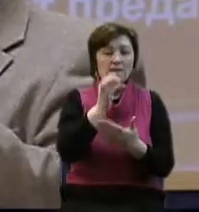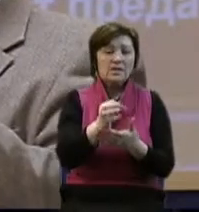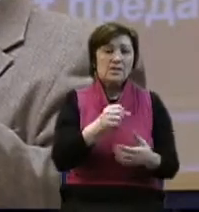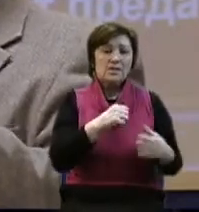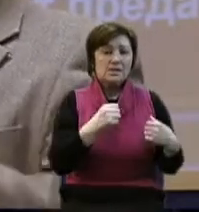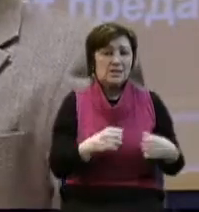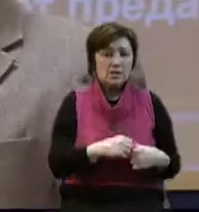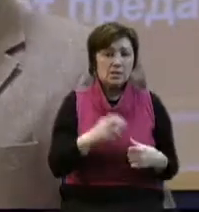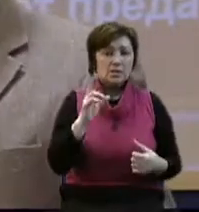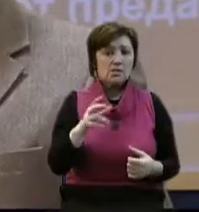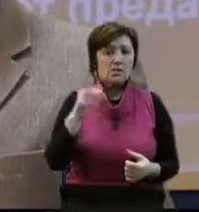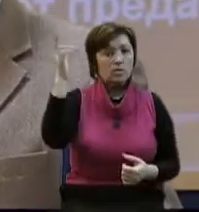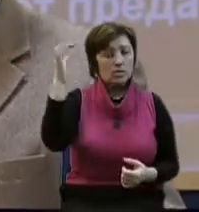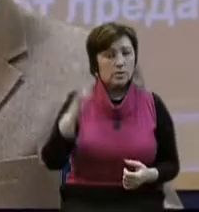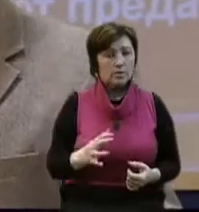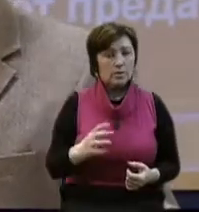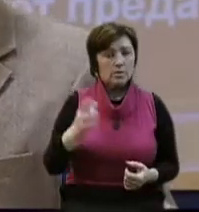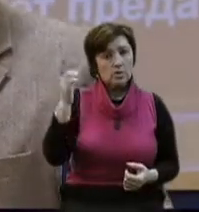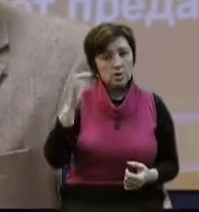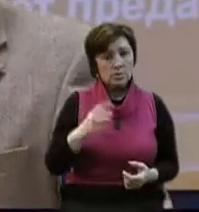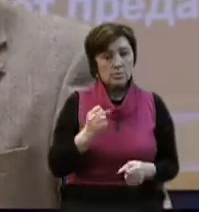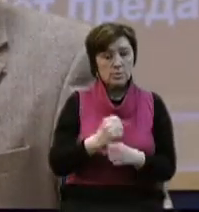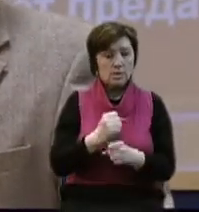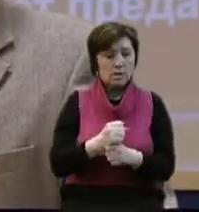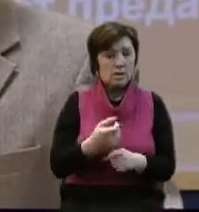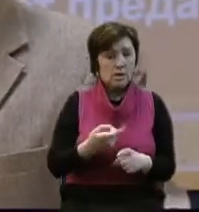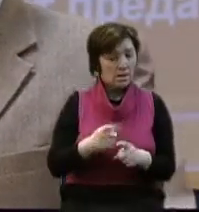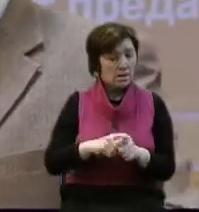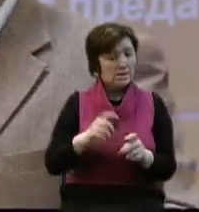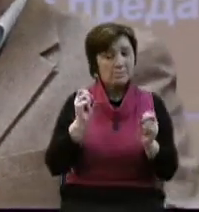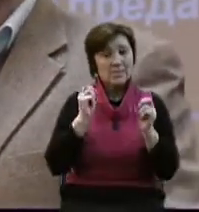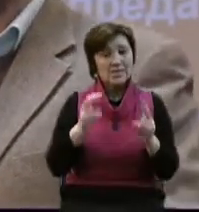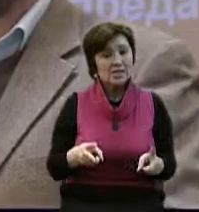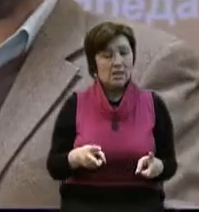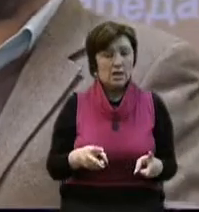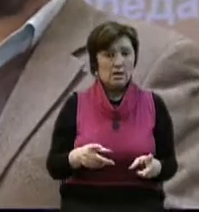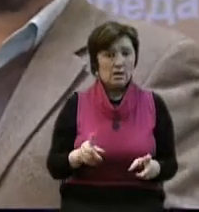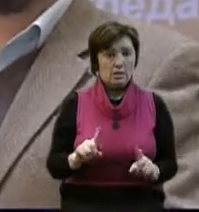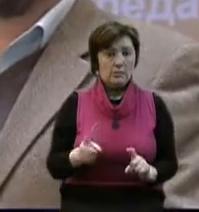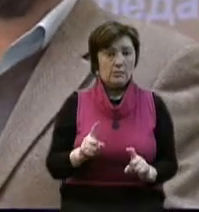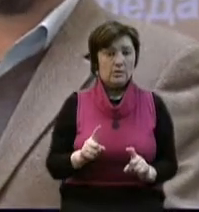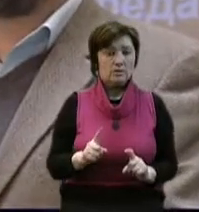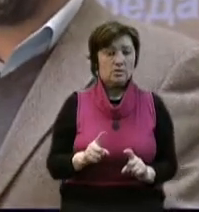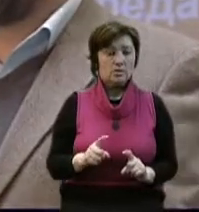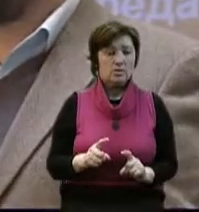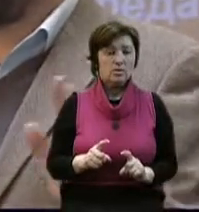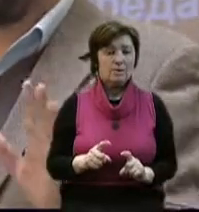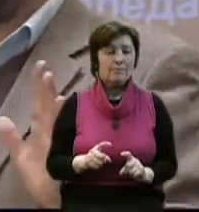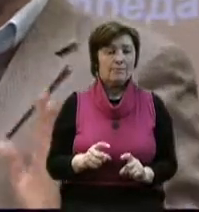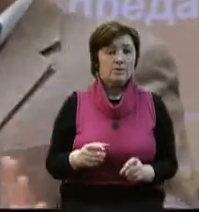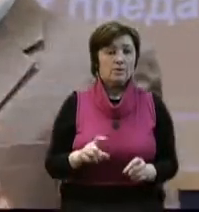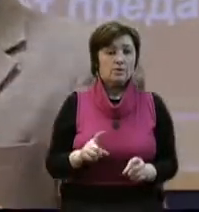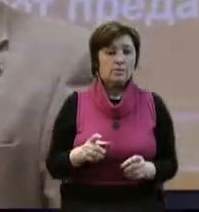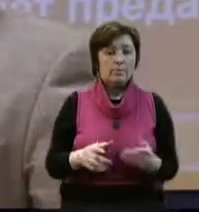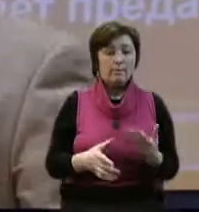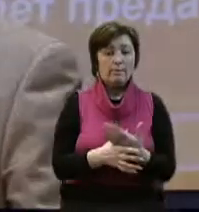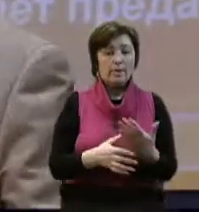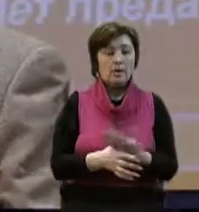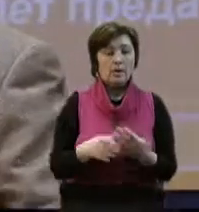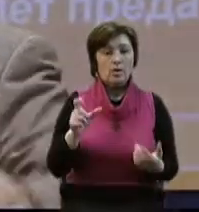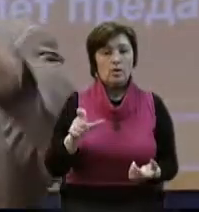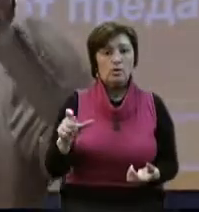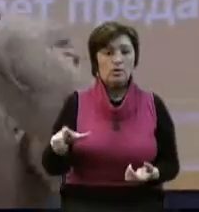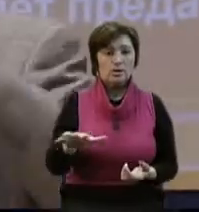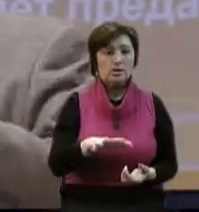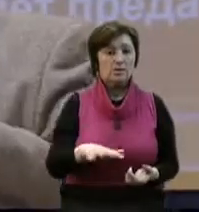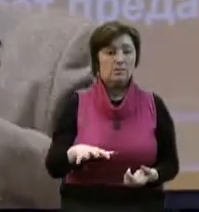Господу. Господь сделал это, конечно же, специально. Специально с той точки зрения, чтобы это помогло людям в